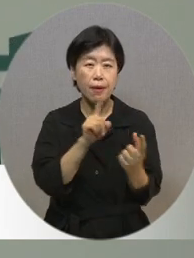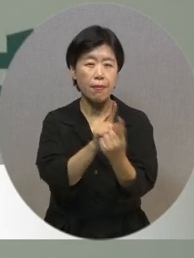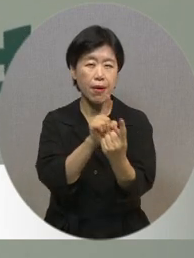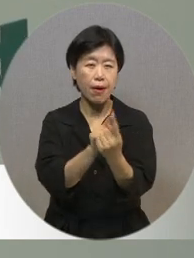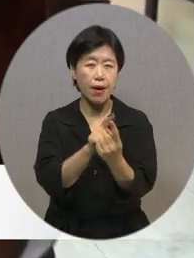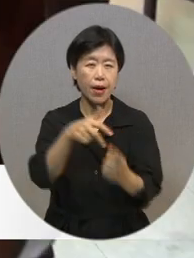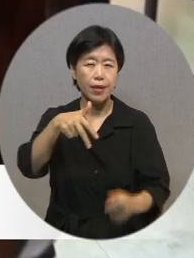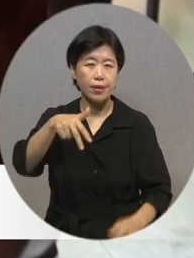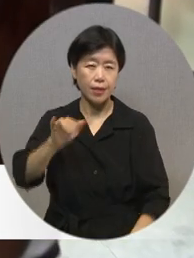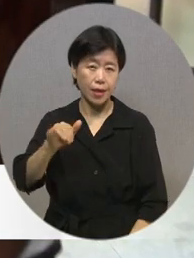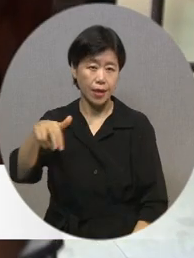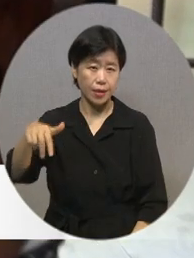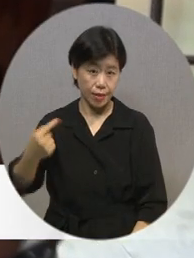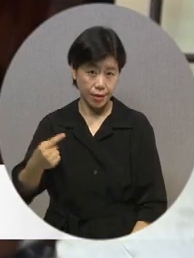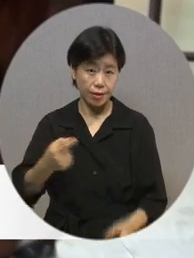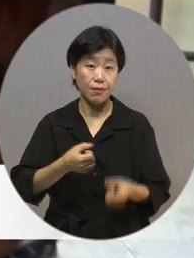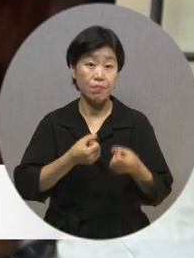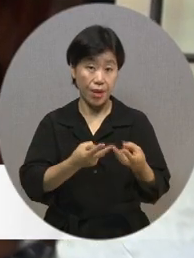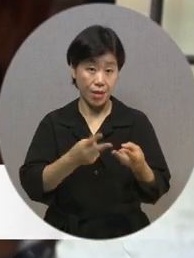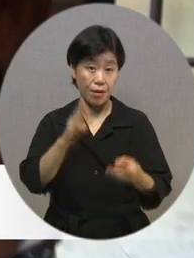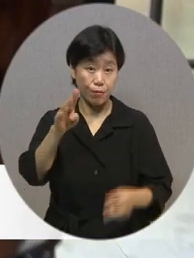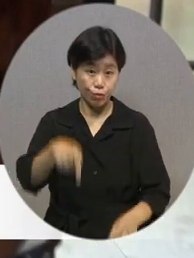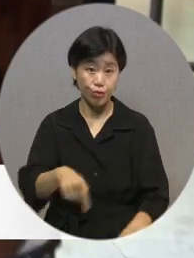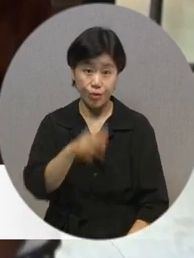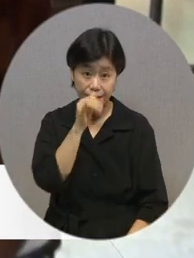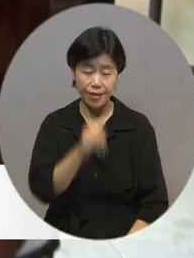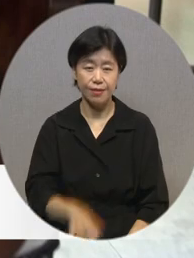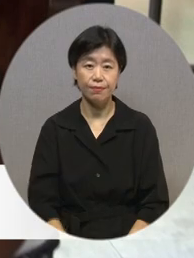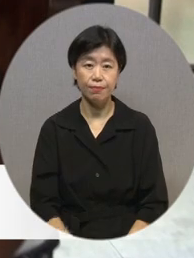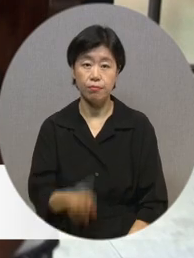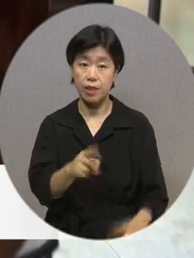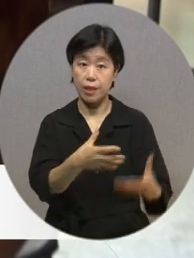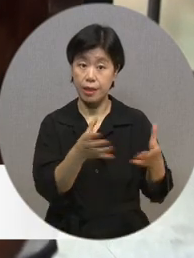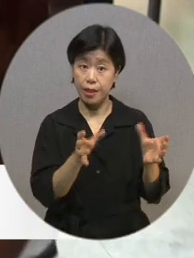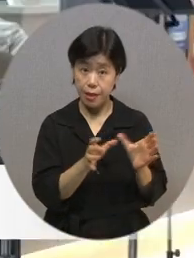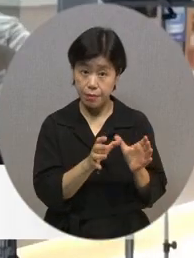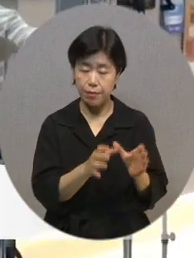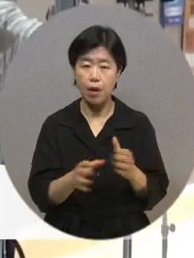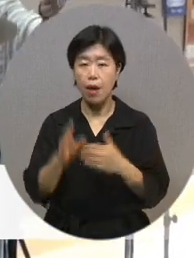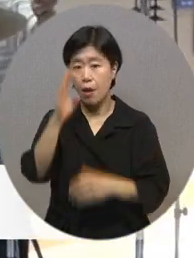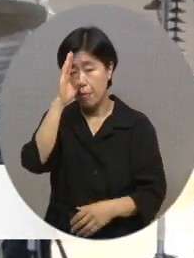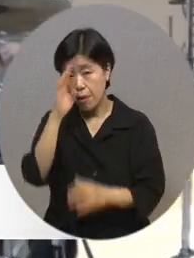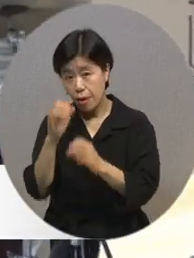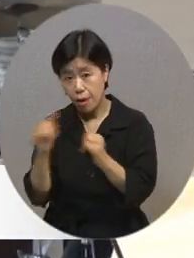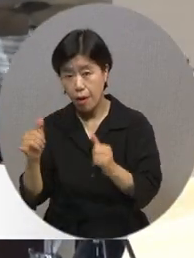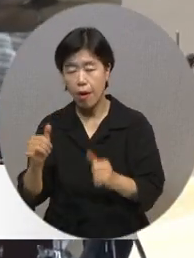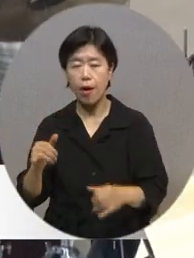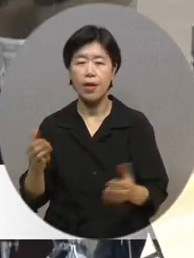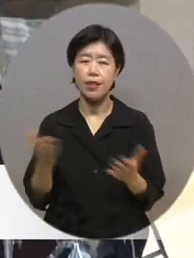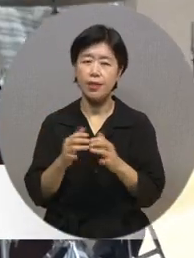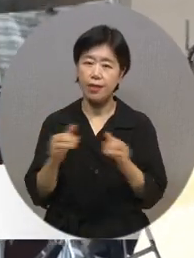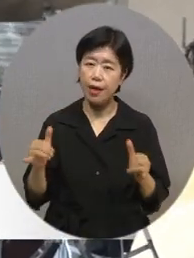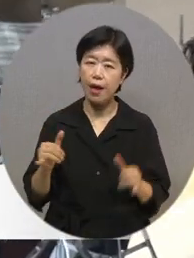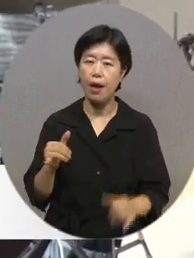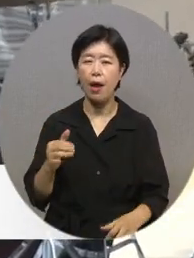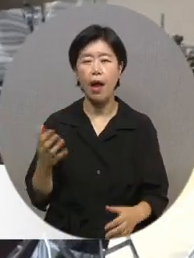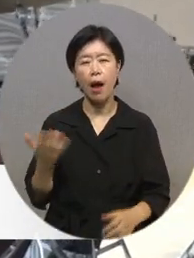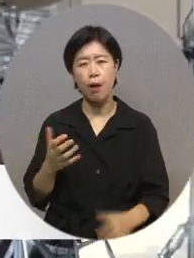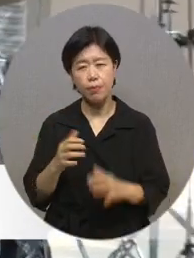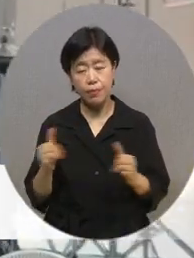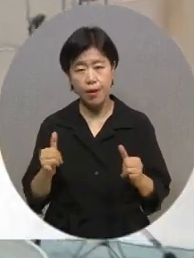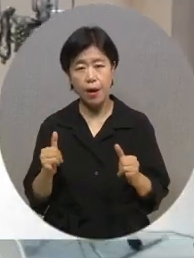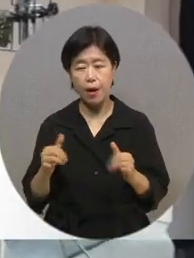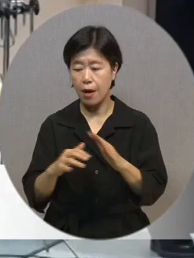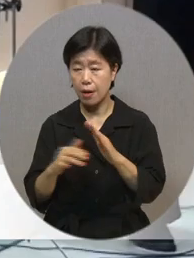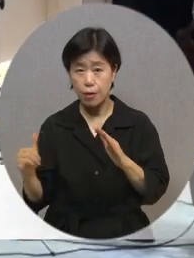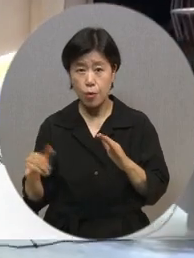병원을 찾았습니다. 재즈 배달부 툰 어라운드는 병원 직원들도 입원 환자, 보호자들도 잠시